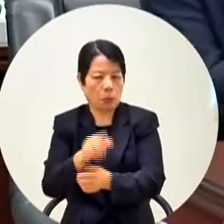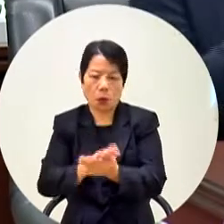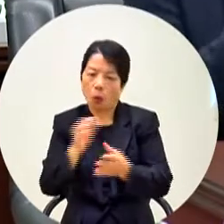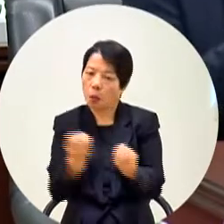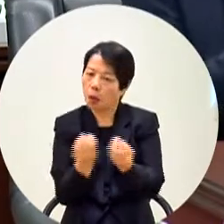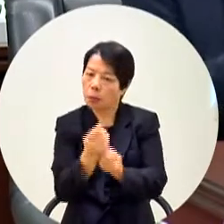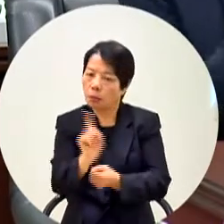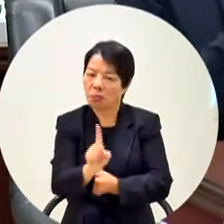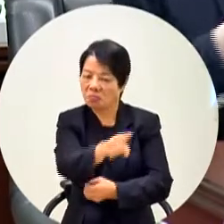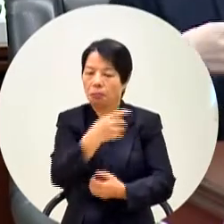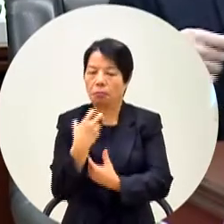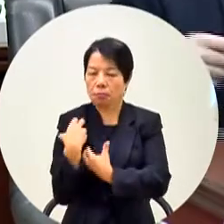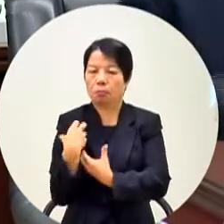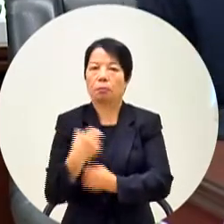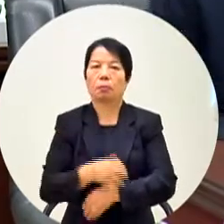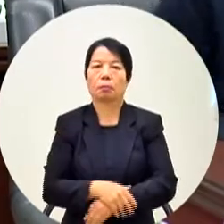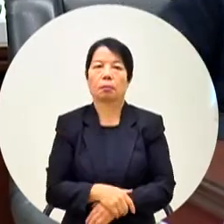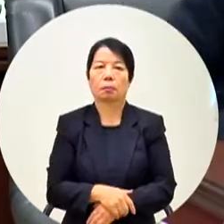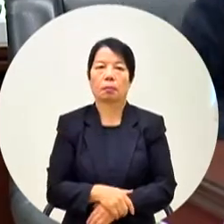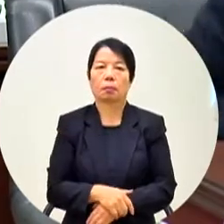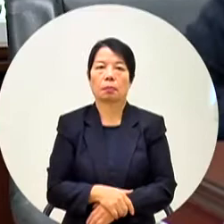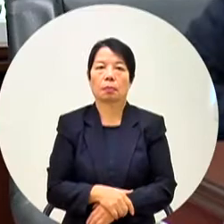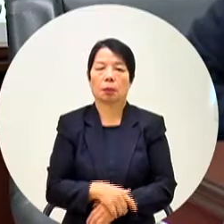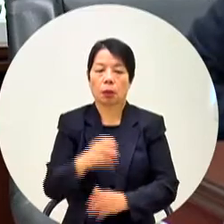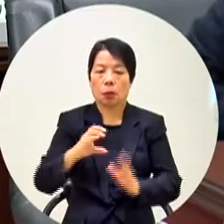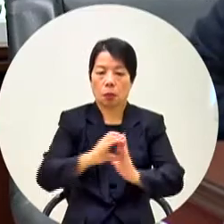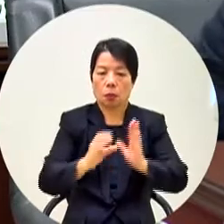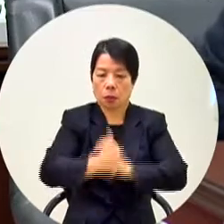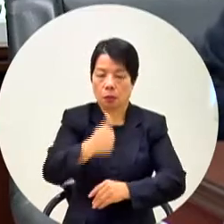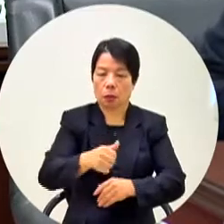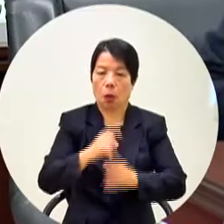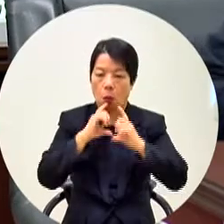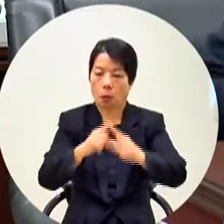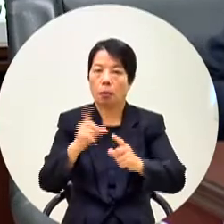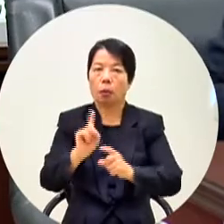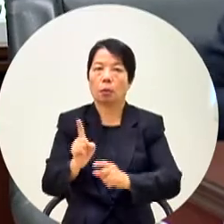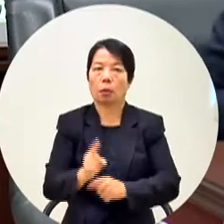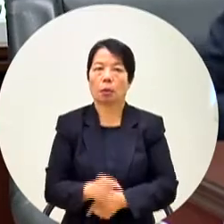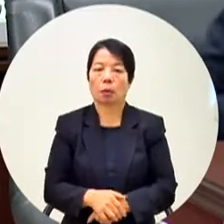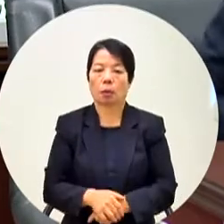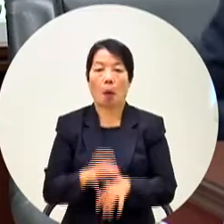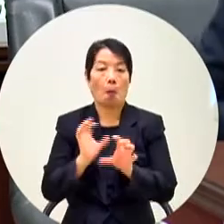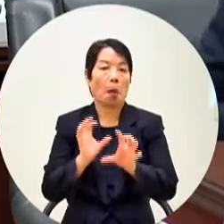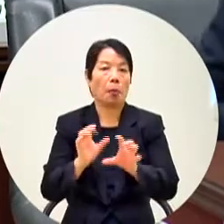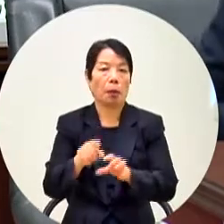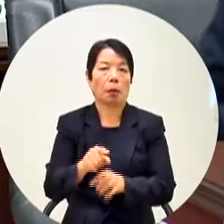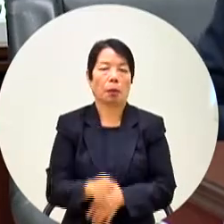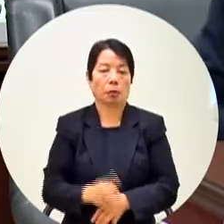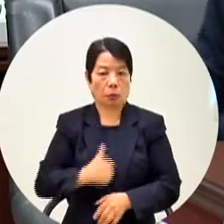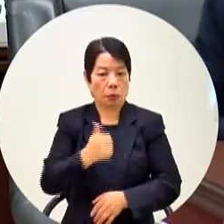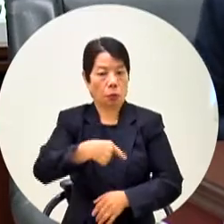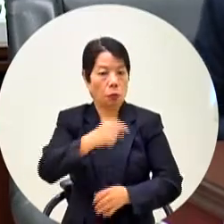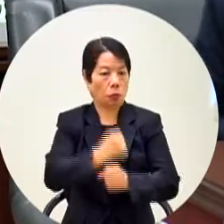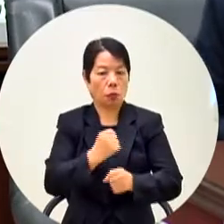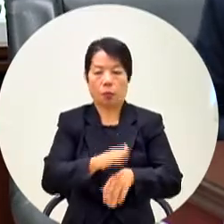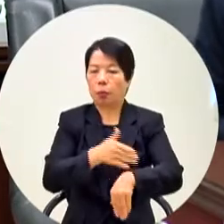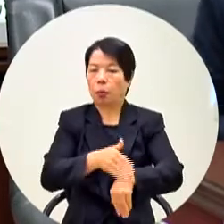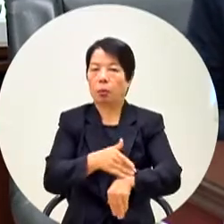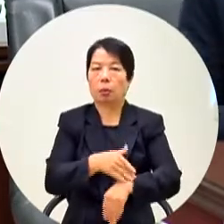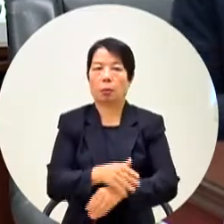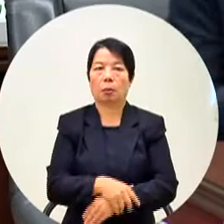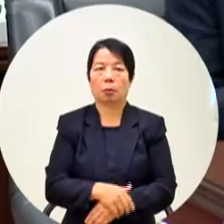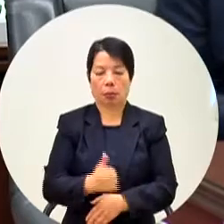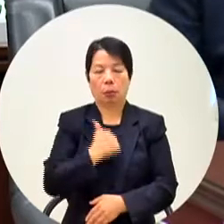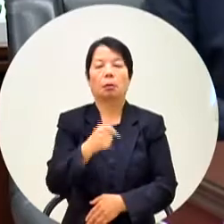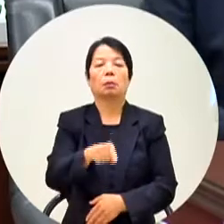吼、哦。迄个时个局长甲我讲，你甲迄惊个尔，袂安尼做，结果真正安尼